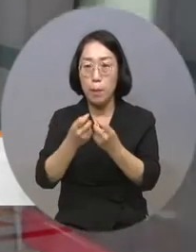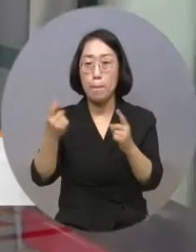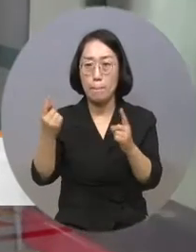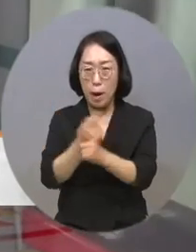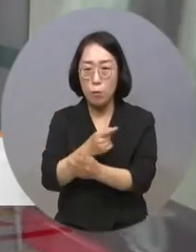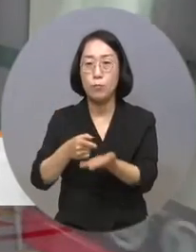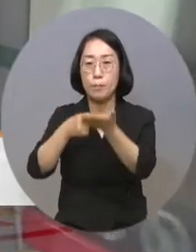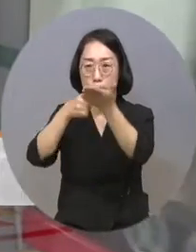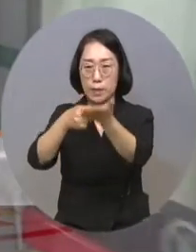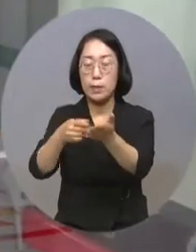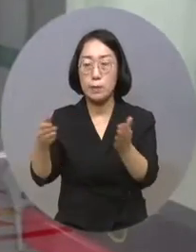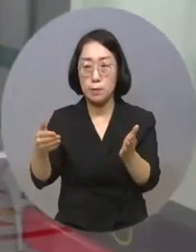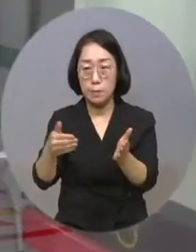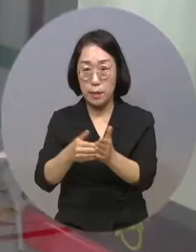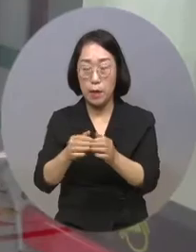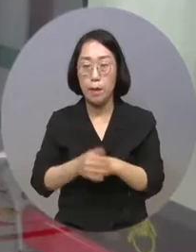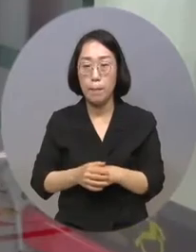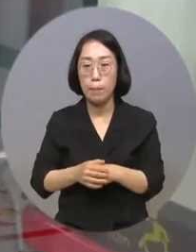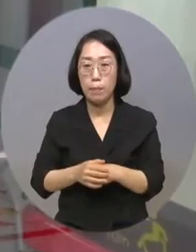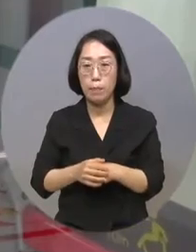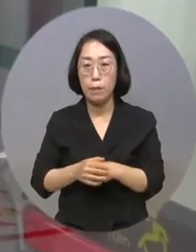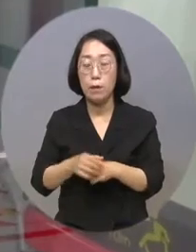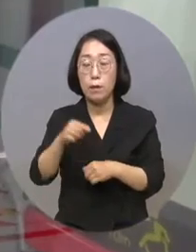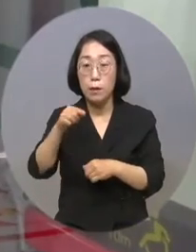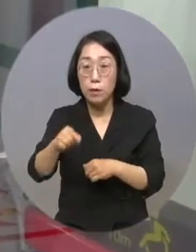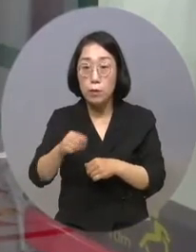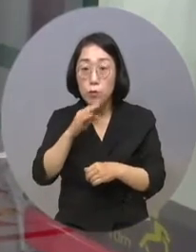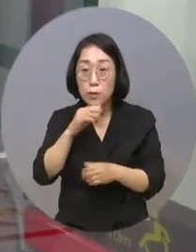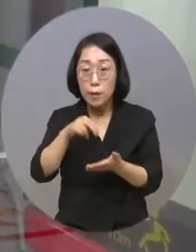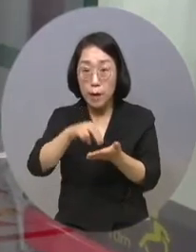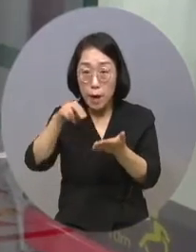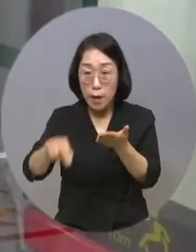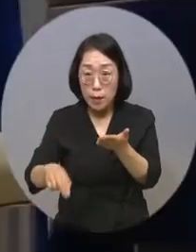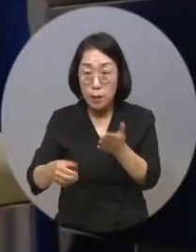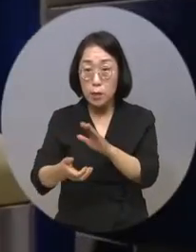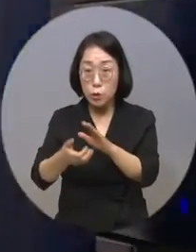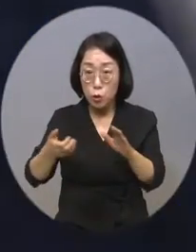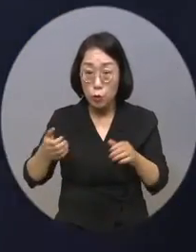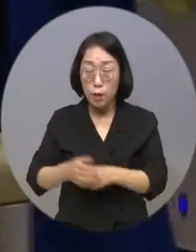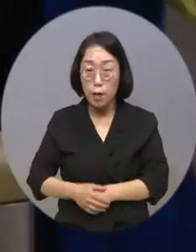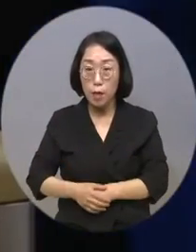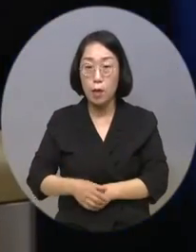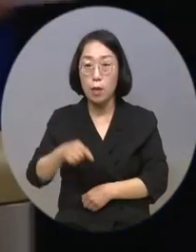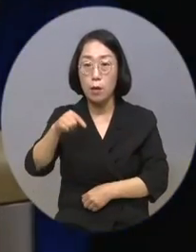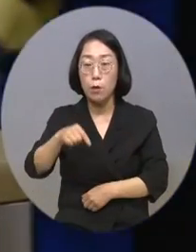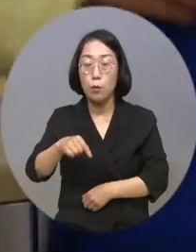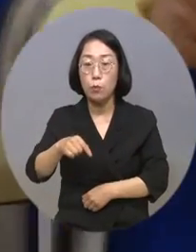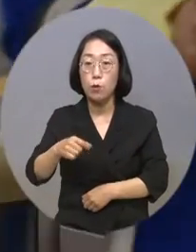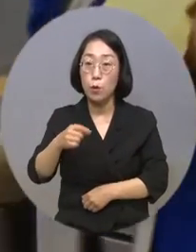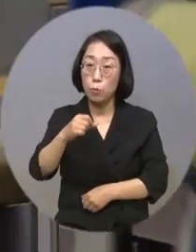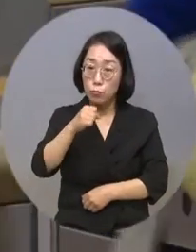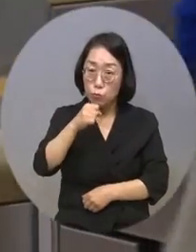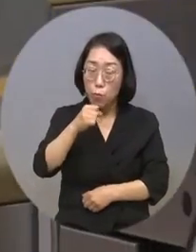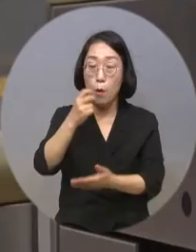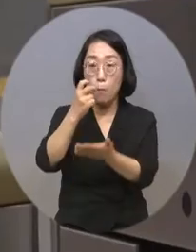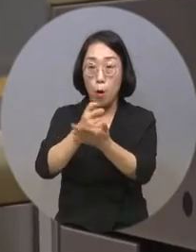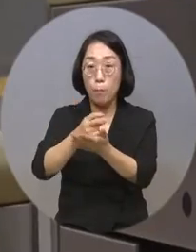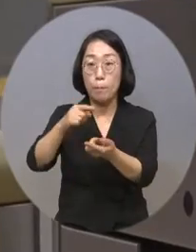요청했습니다. 지하철과 도시철도는 정차역에 도착할 때 전동차 승무원 업무 예규에